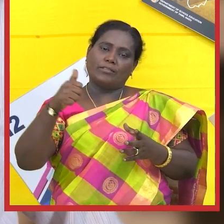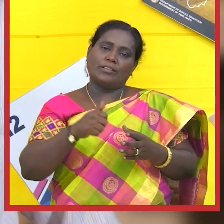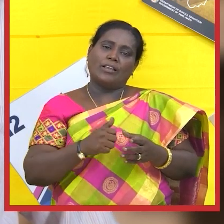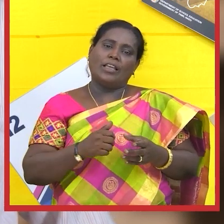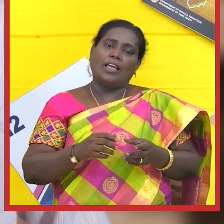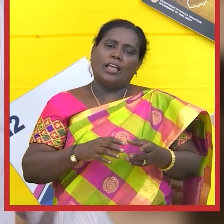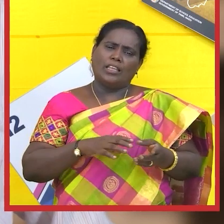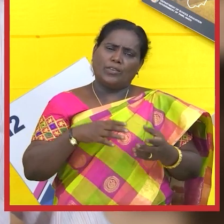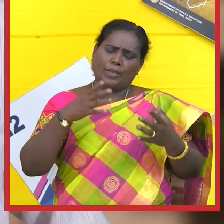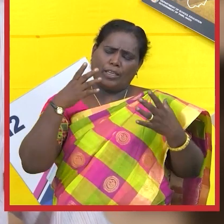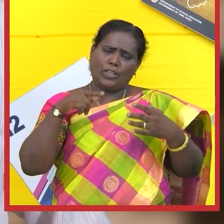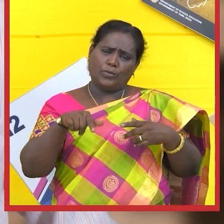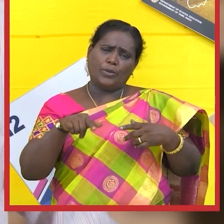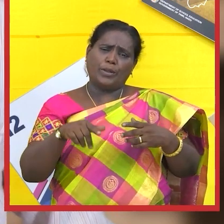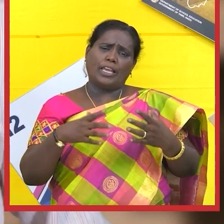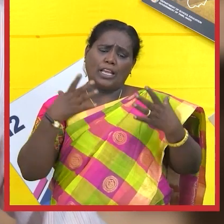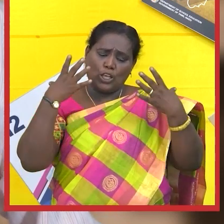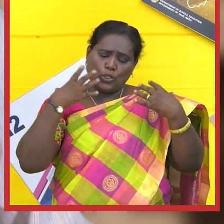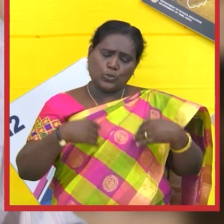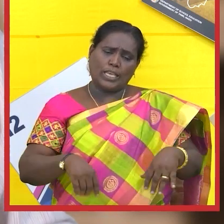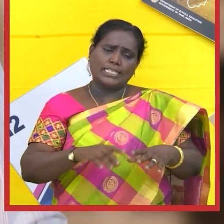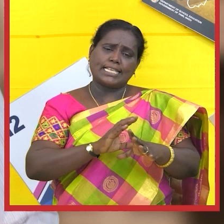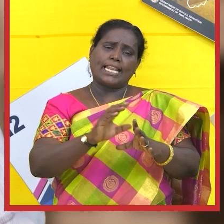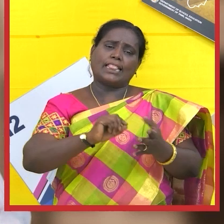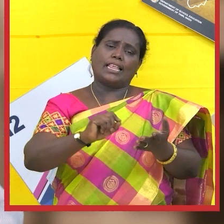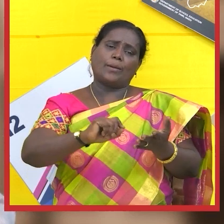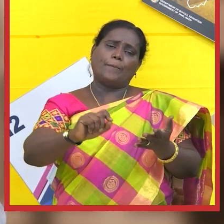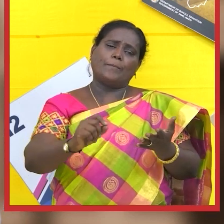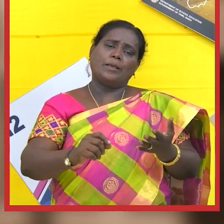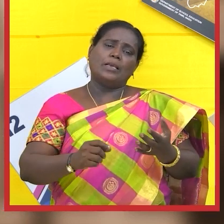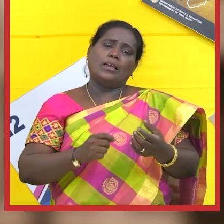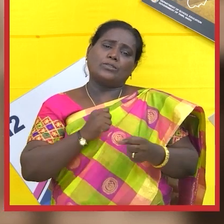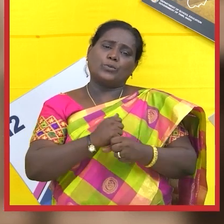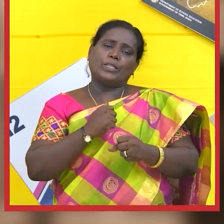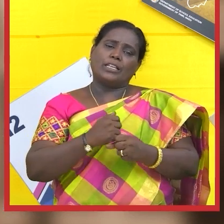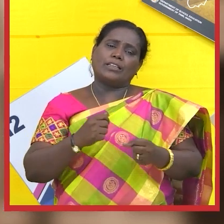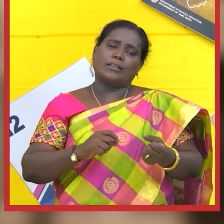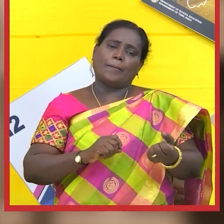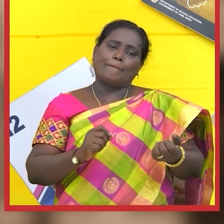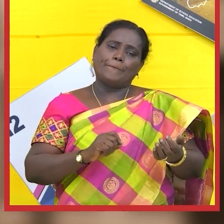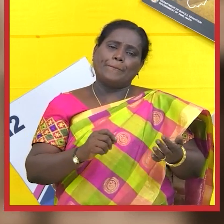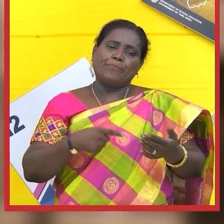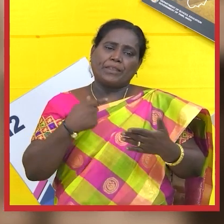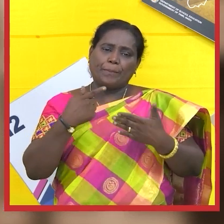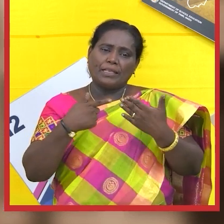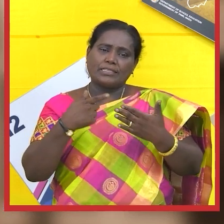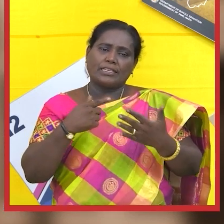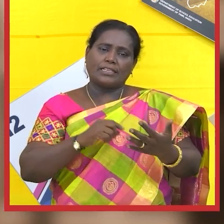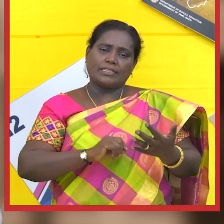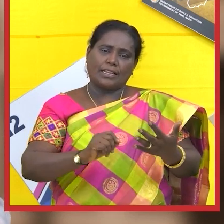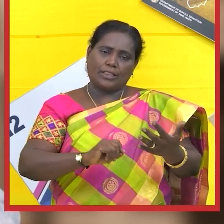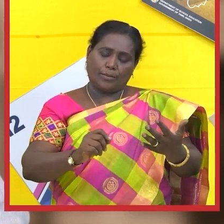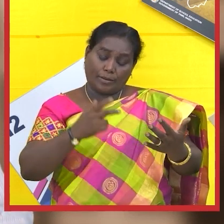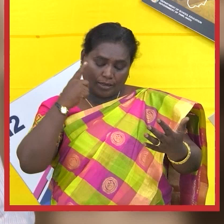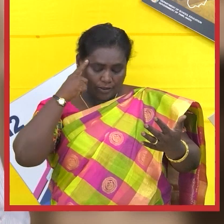இவருடைய சுயசரிதையான ஜீவிய சரித சுருக்கம் என்பதுதான் முதல் சுயசரிதை என்பதை நாம் நினைவில்